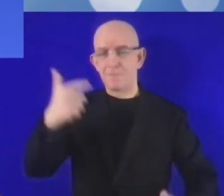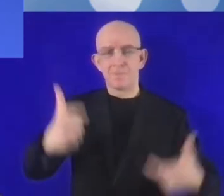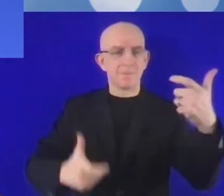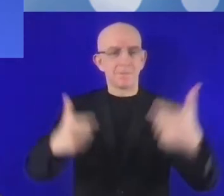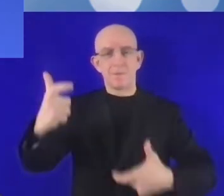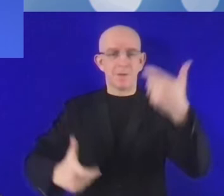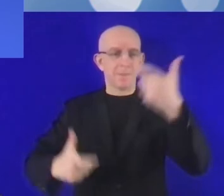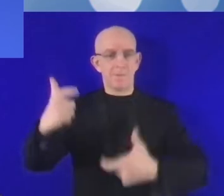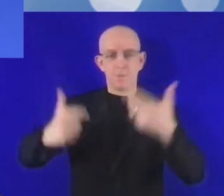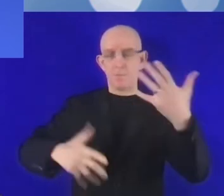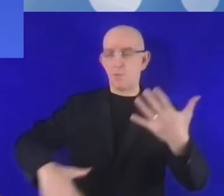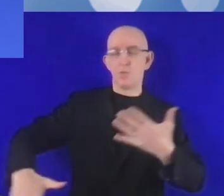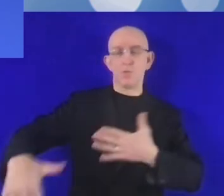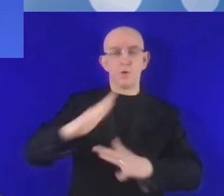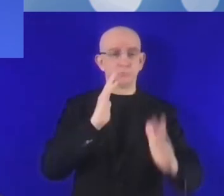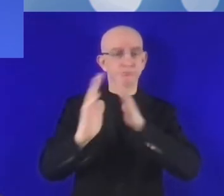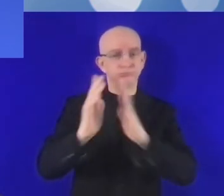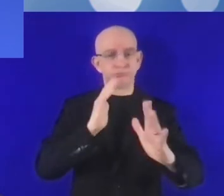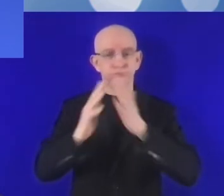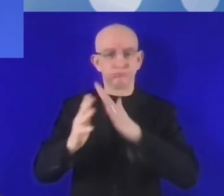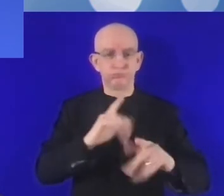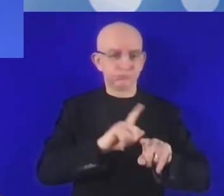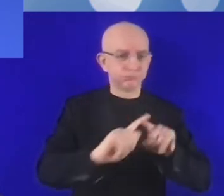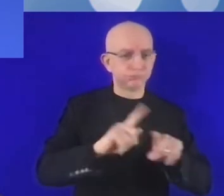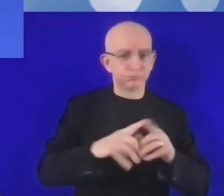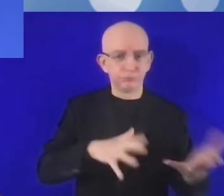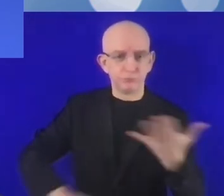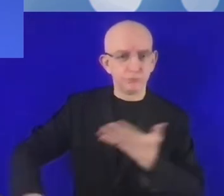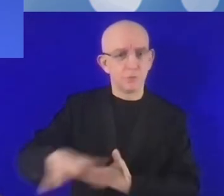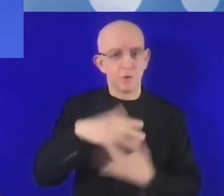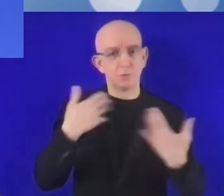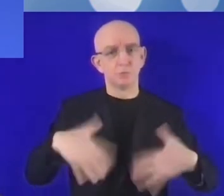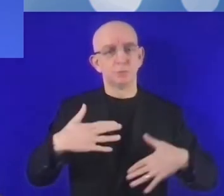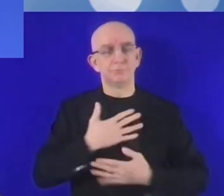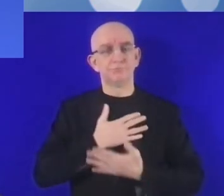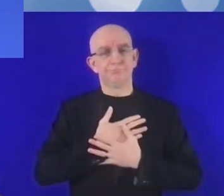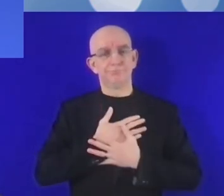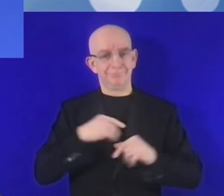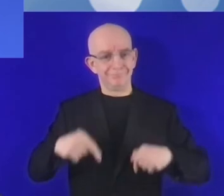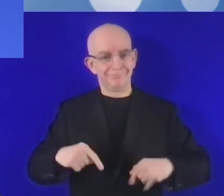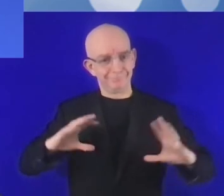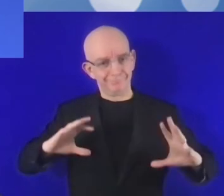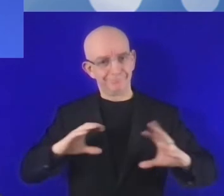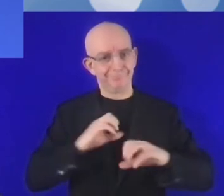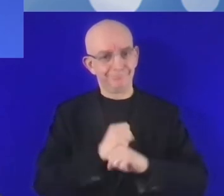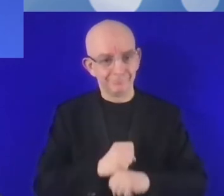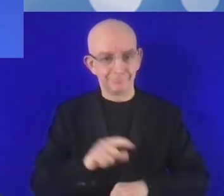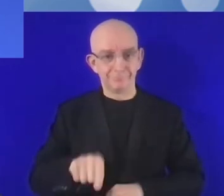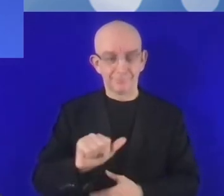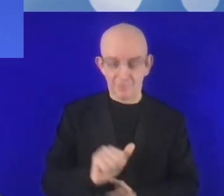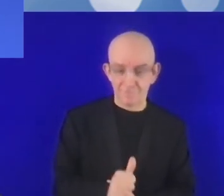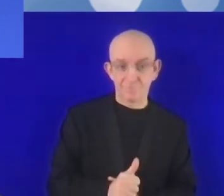Cette première journée qui nous attend, vous voyez, nous sommes très nombreux et vous savez qu'il y a du pain sur la planche, il y a beaucoup de colloques, beaucoup